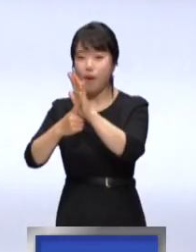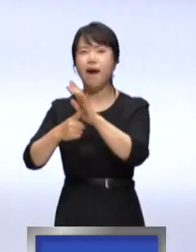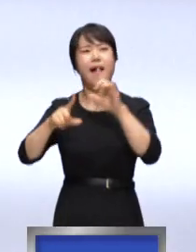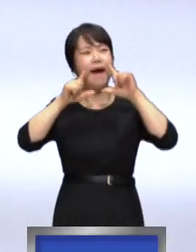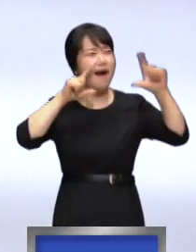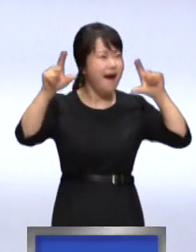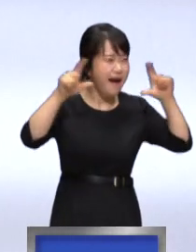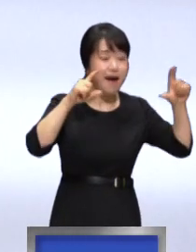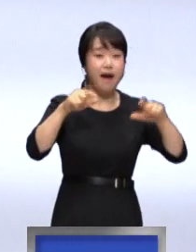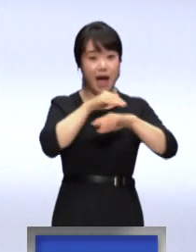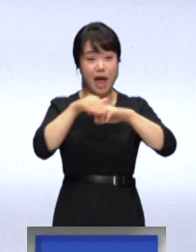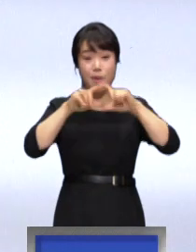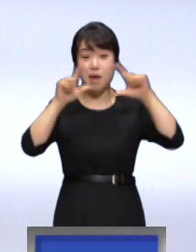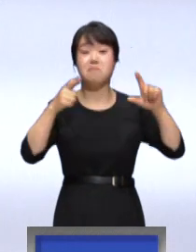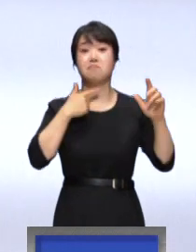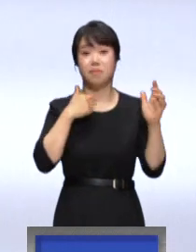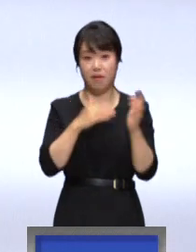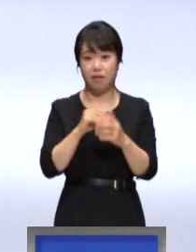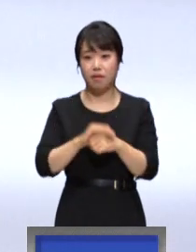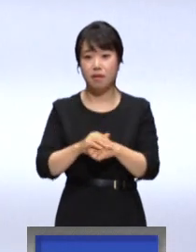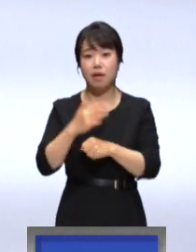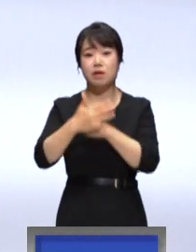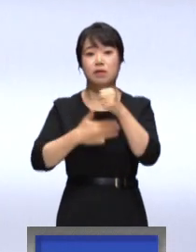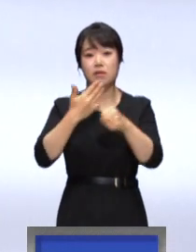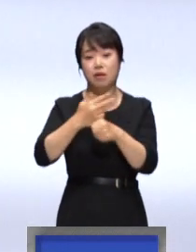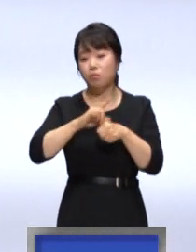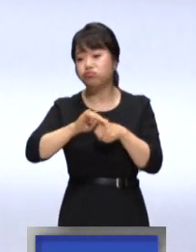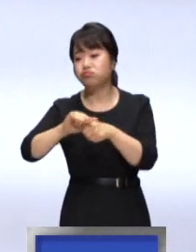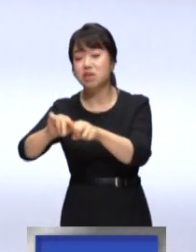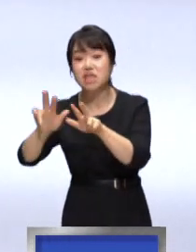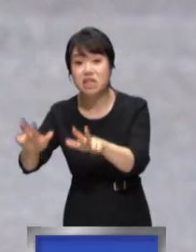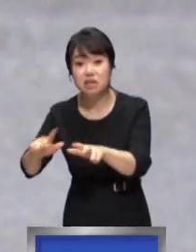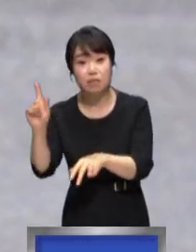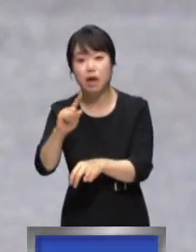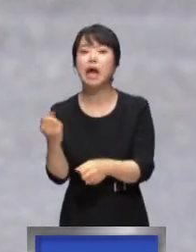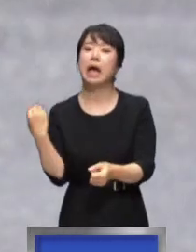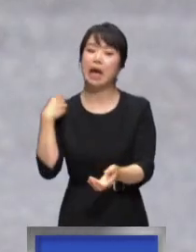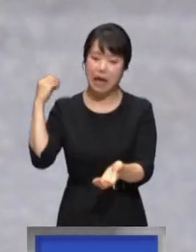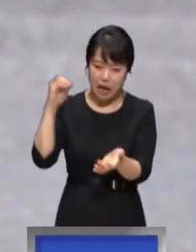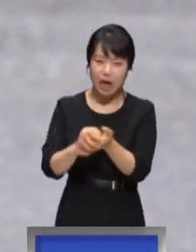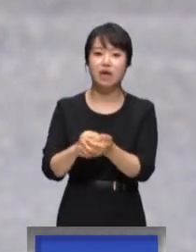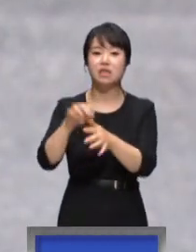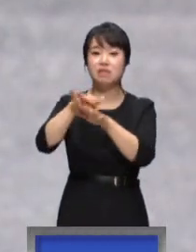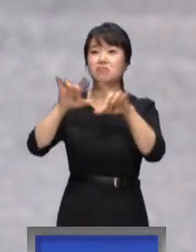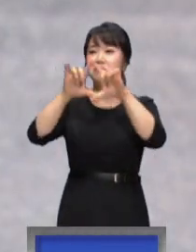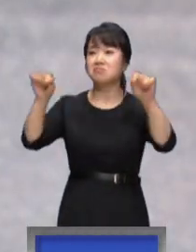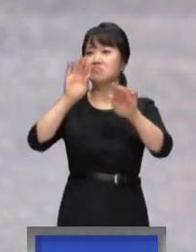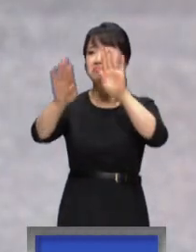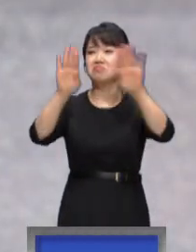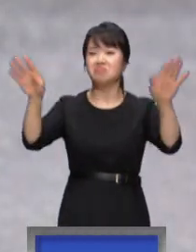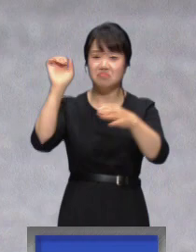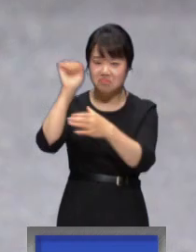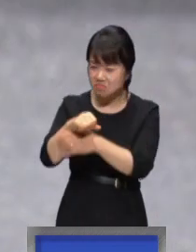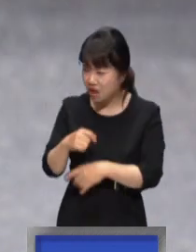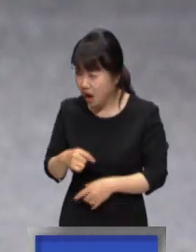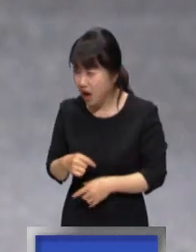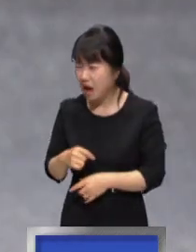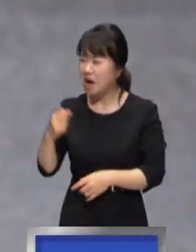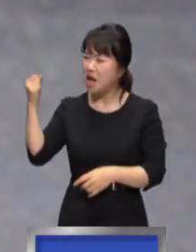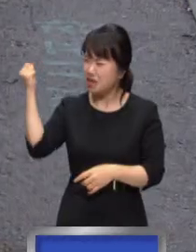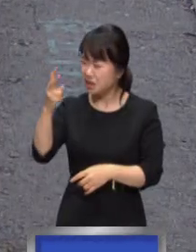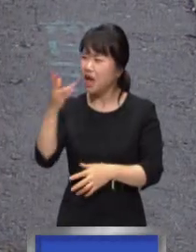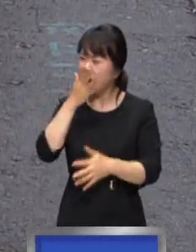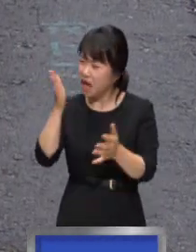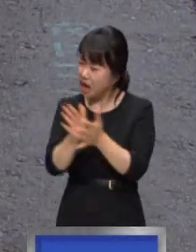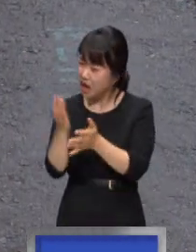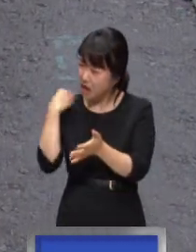대대적으로 홍보했습니다. 8년이 지난 현재 다시 지정게시대가 운영되면서 자치구도 현수막 정치에